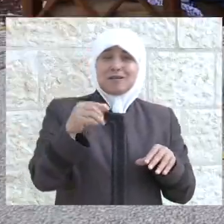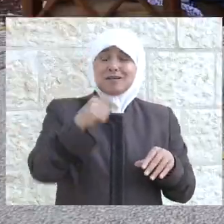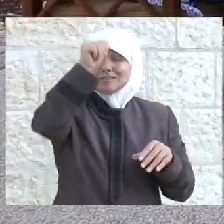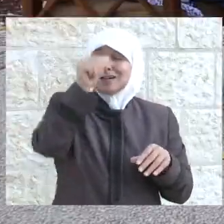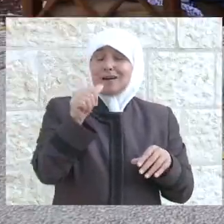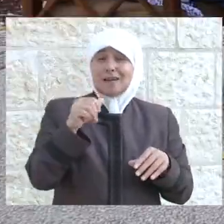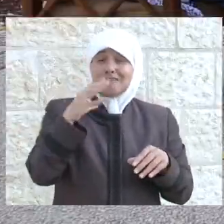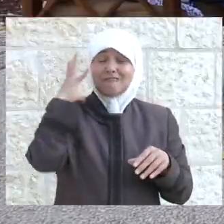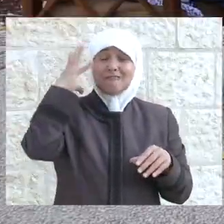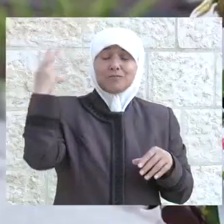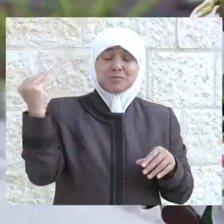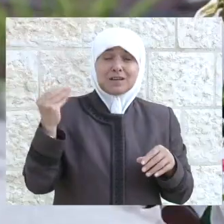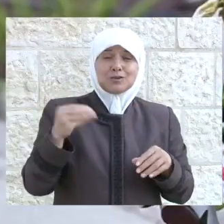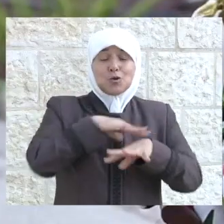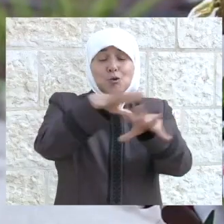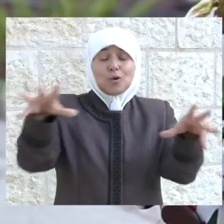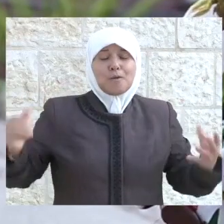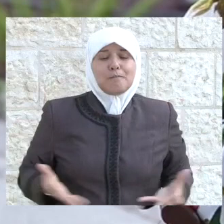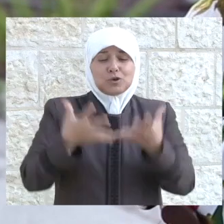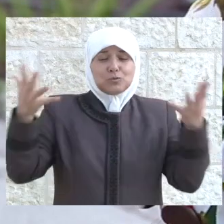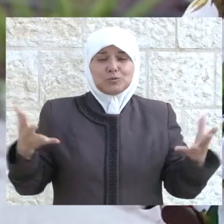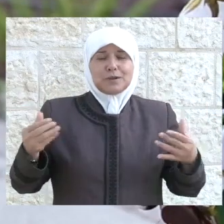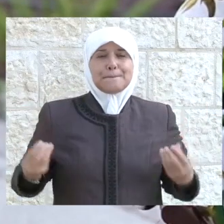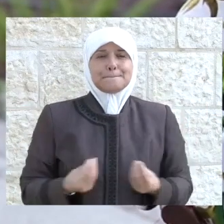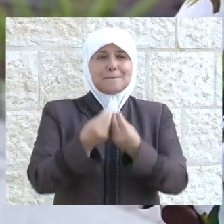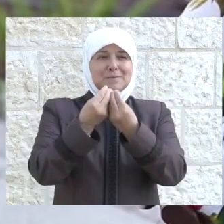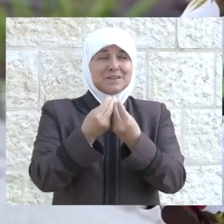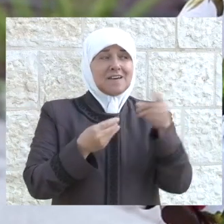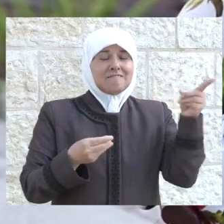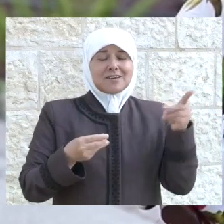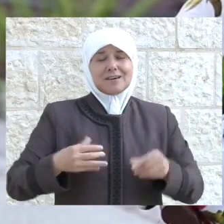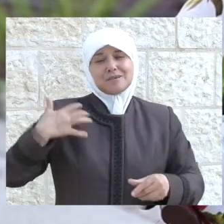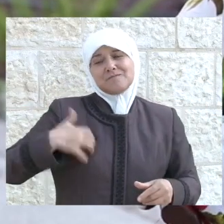كانت كثير مشاعر جميلة، مشاعر فخر،